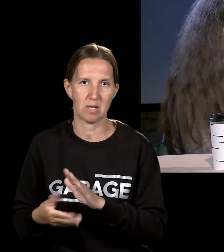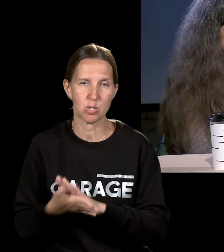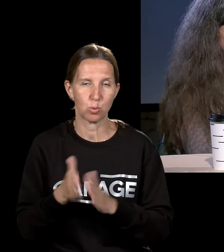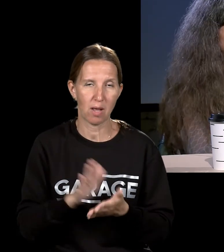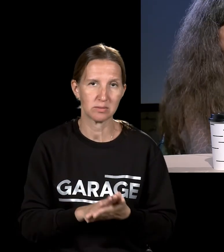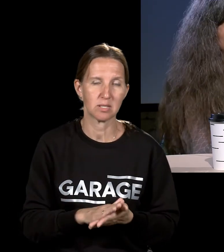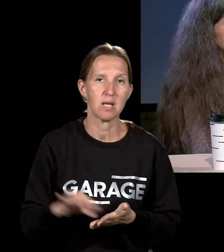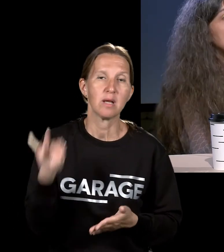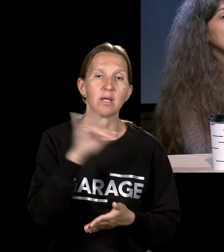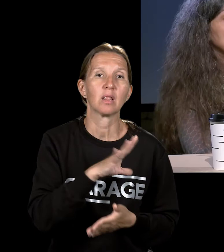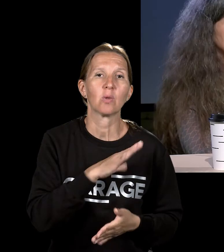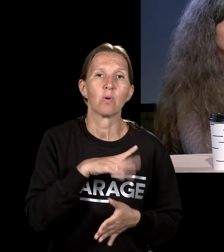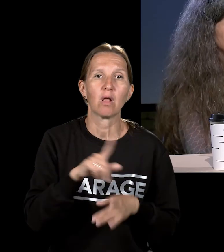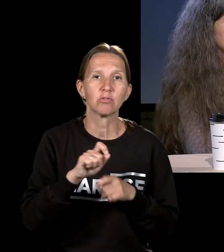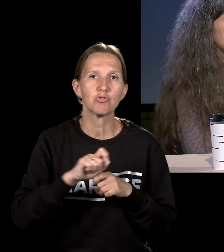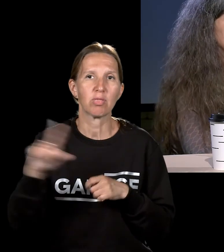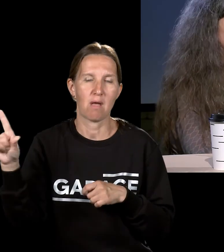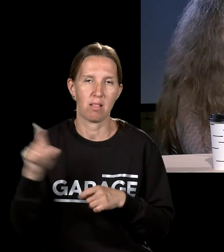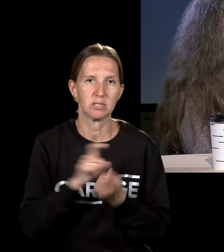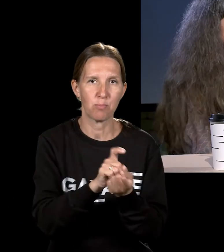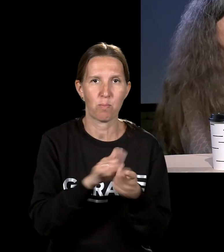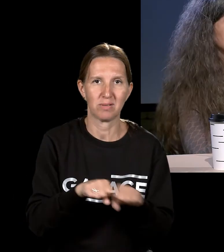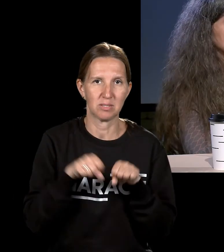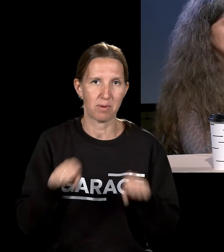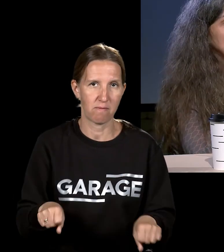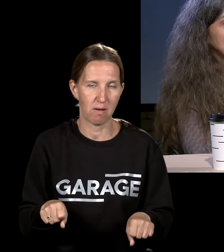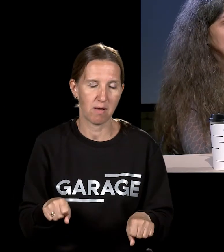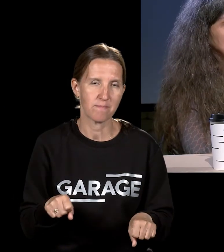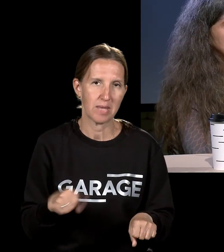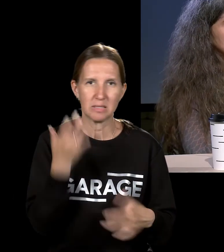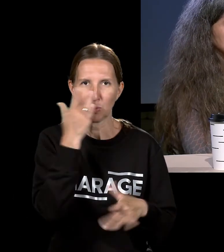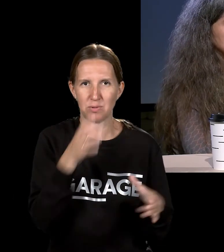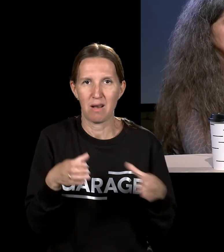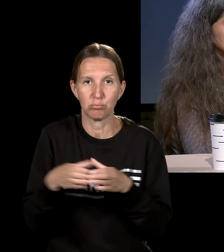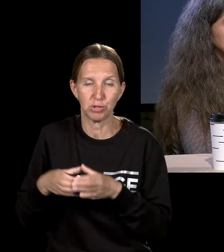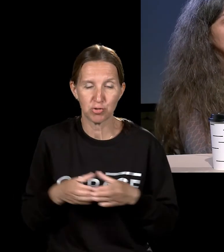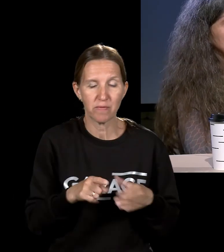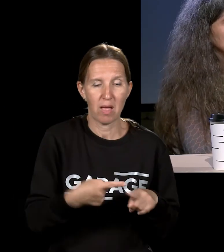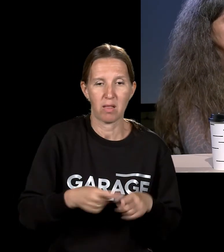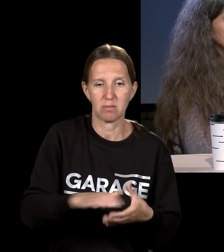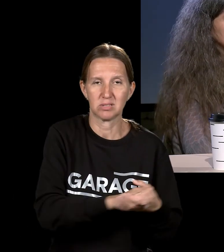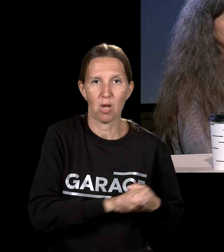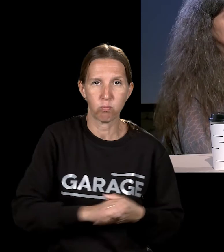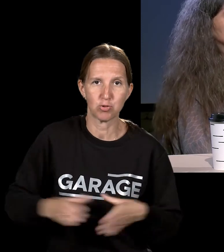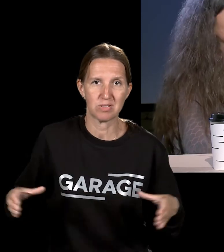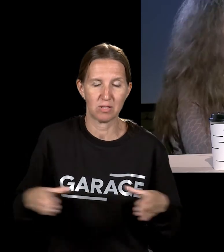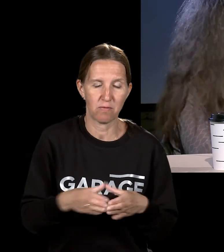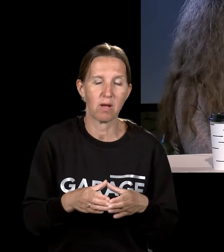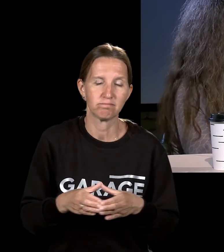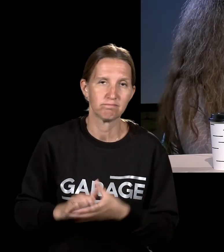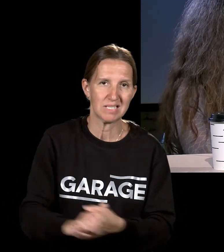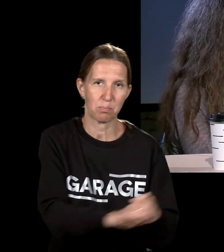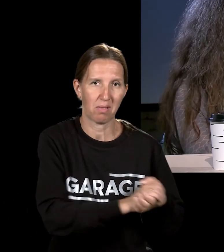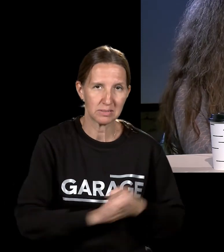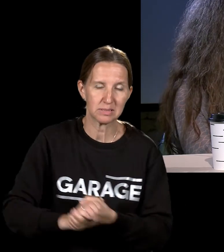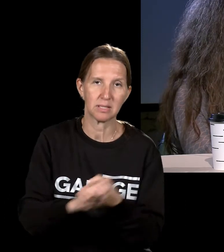унизительная ситуация. Начинала, как бы, только начиналась борьба за свои права, и вот таким стихийным выступлением, которое это сообщество